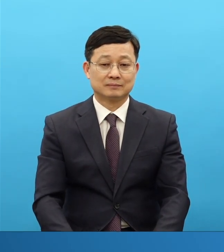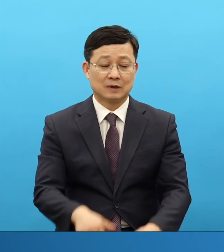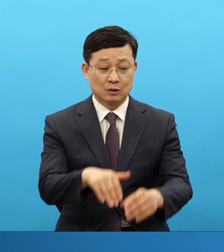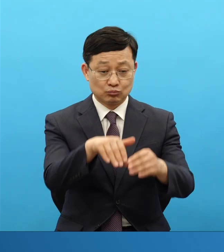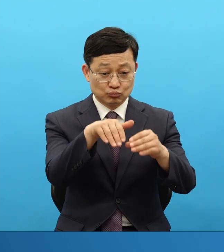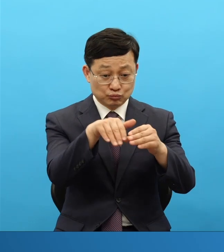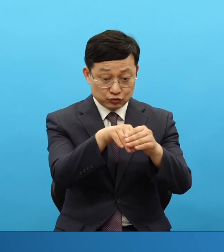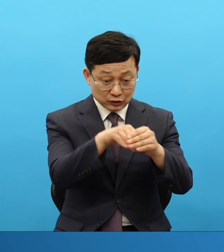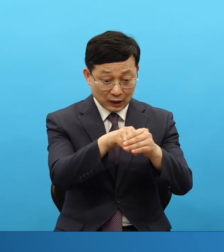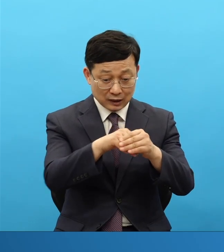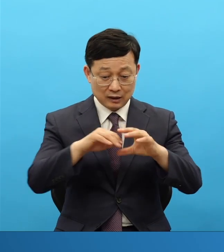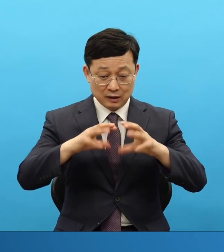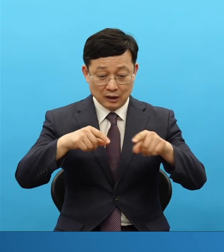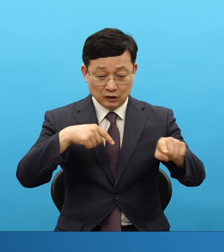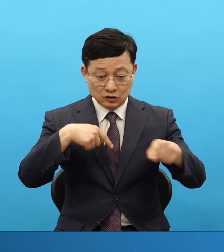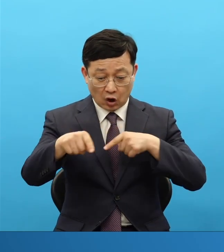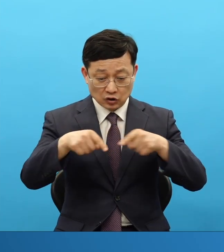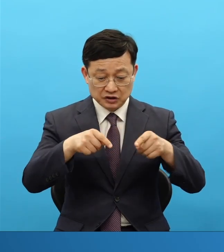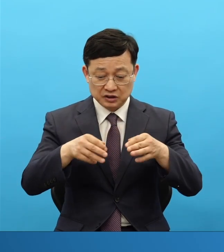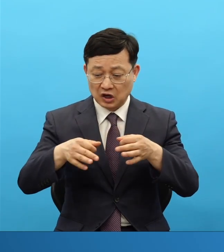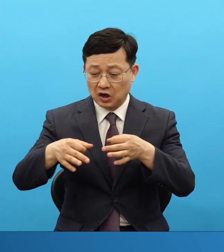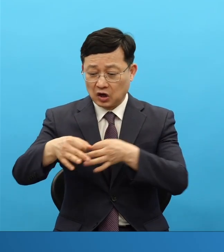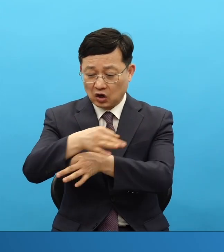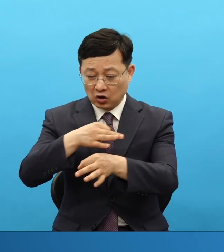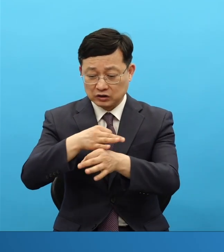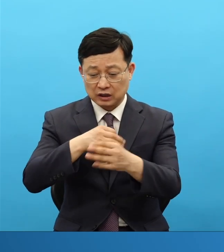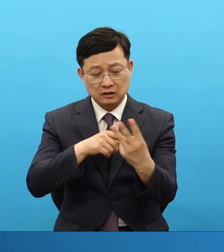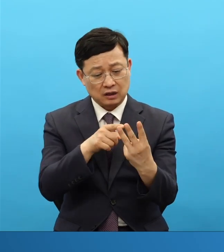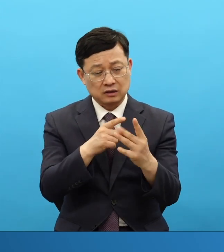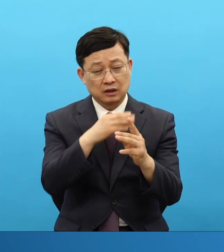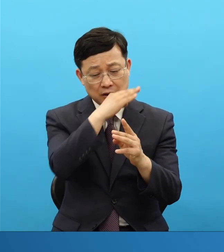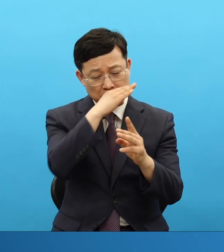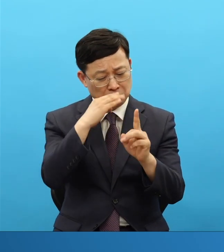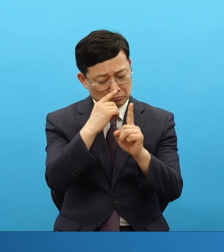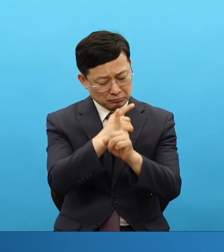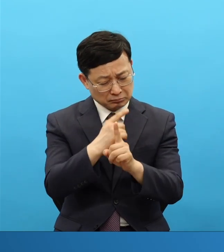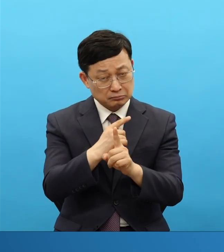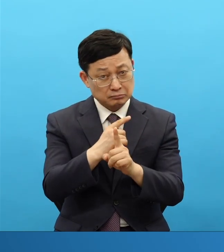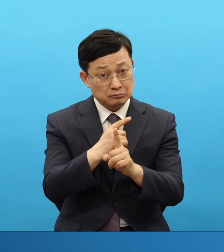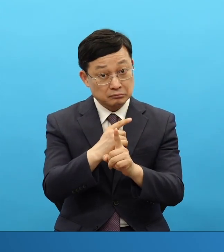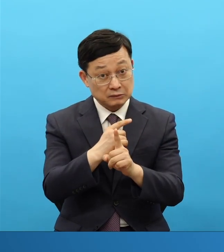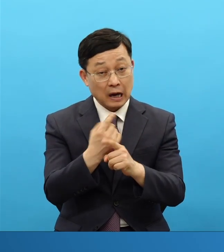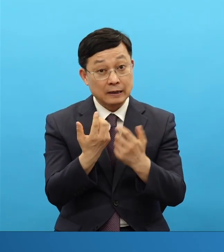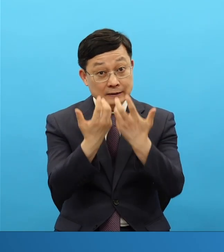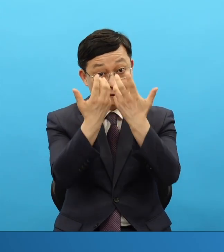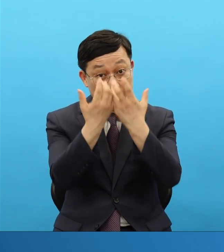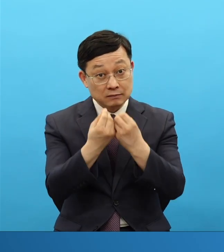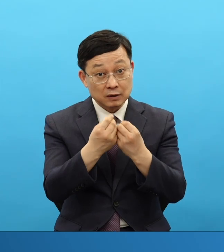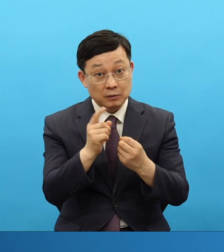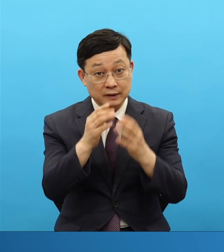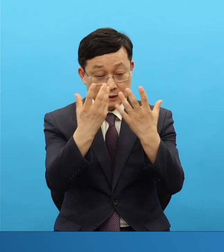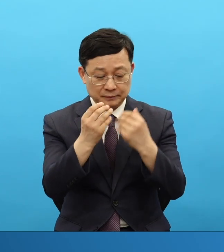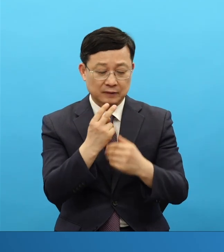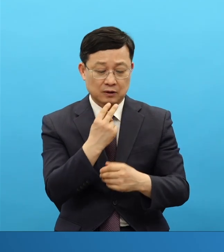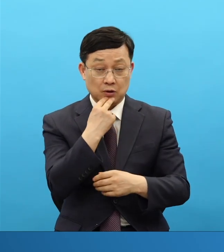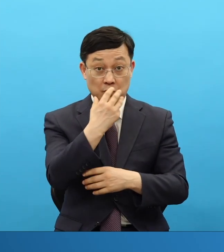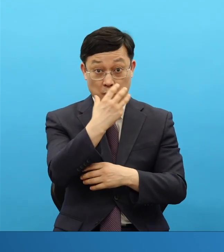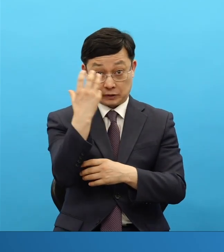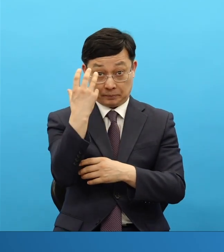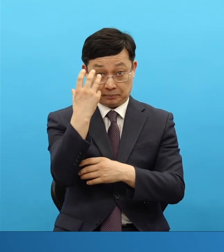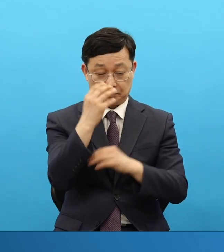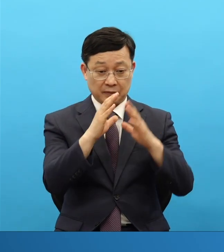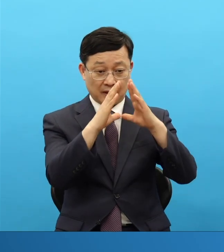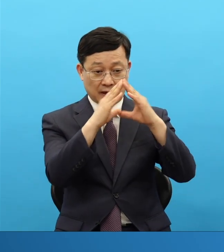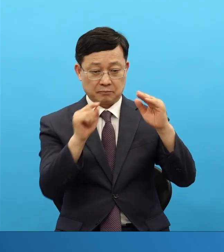문화, 정치, 경제를 치유하는 You're 거죠. healing the culture, politics, and 하나만 economy. 예를 들겠습니다. Let me just give you one example. 요셉이 애굽에 가서 이